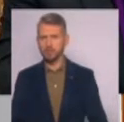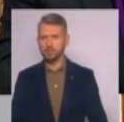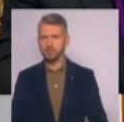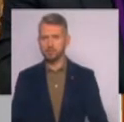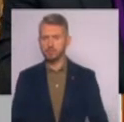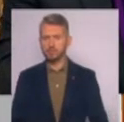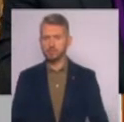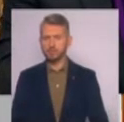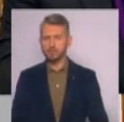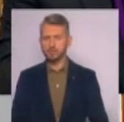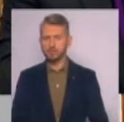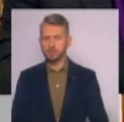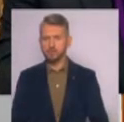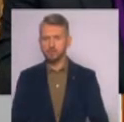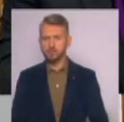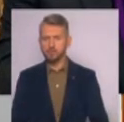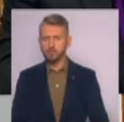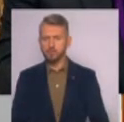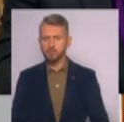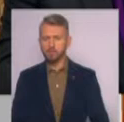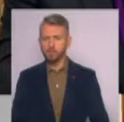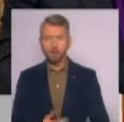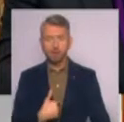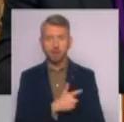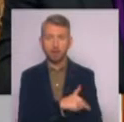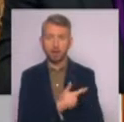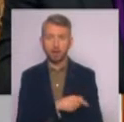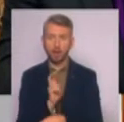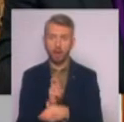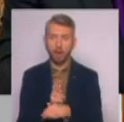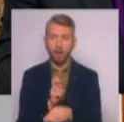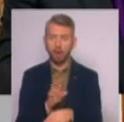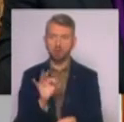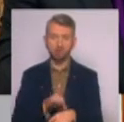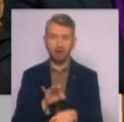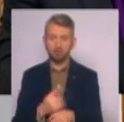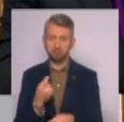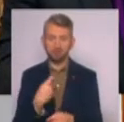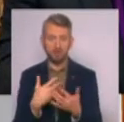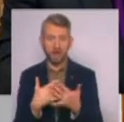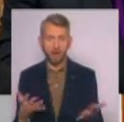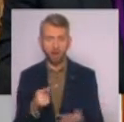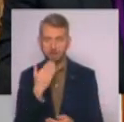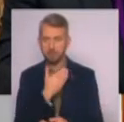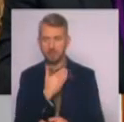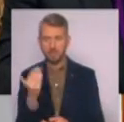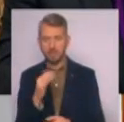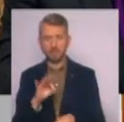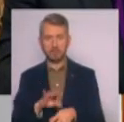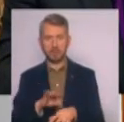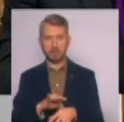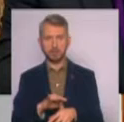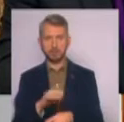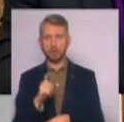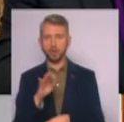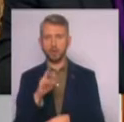лечить? Я уже по больнице хожу, разные диагнозы. А это последний диагноз